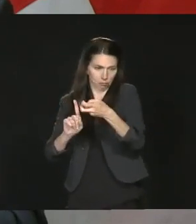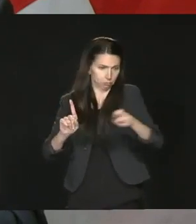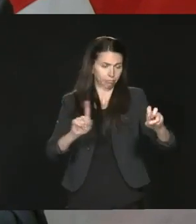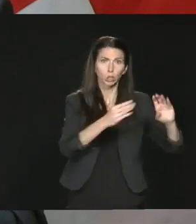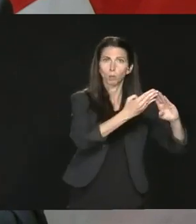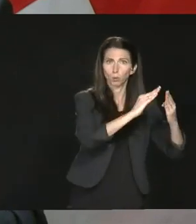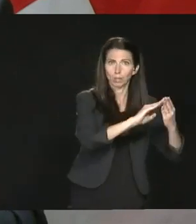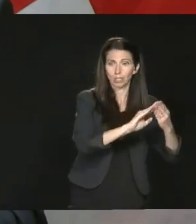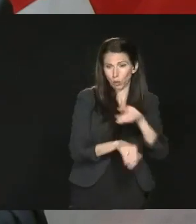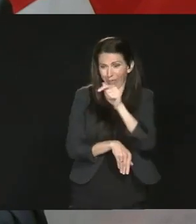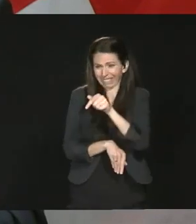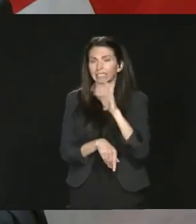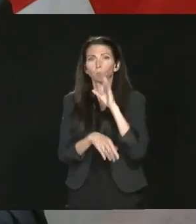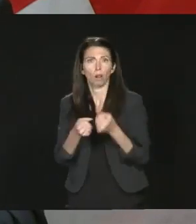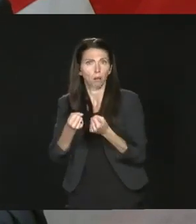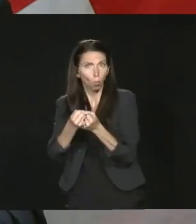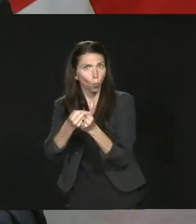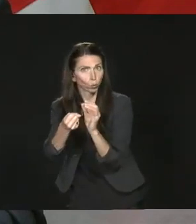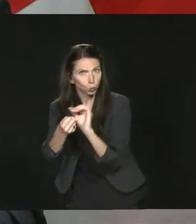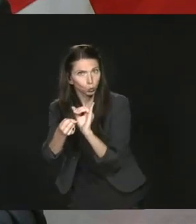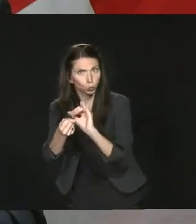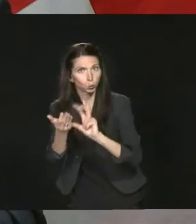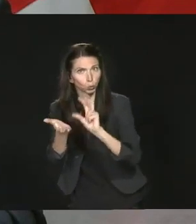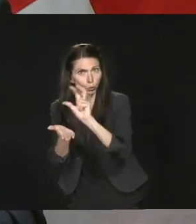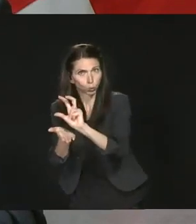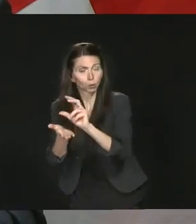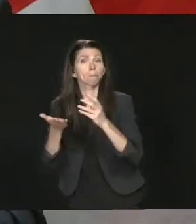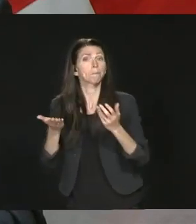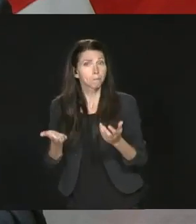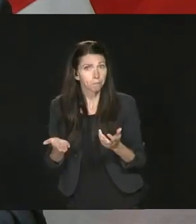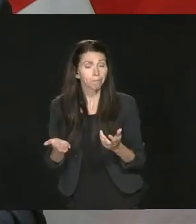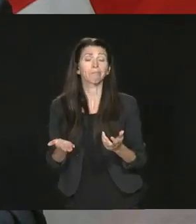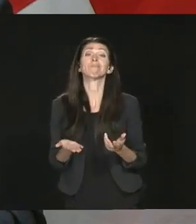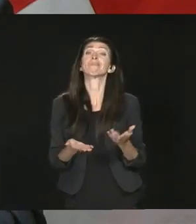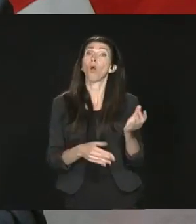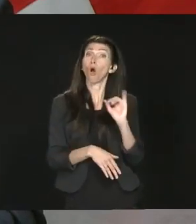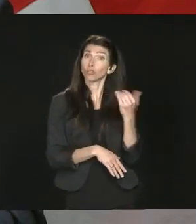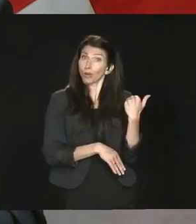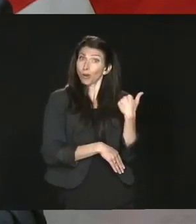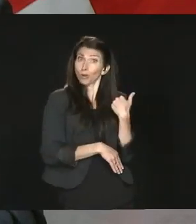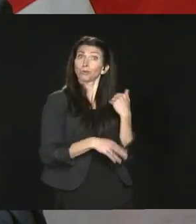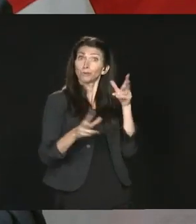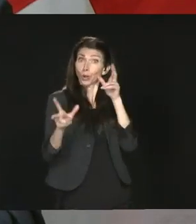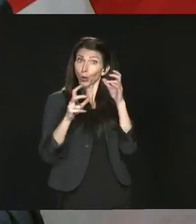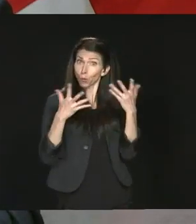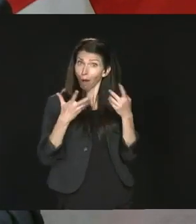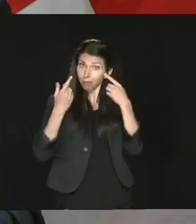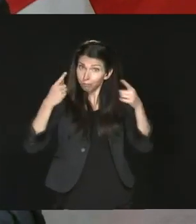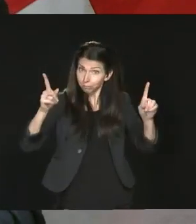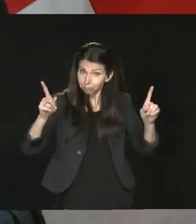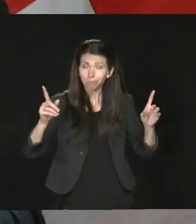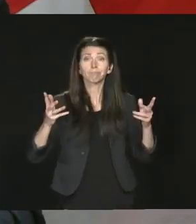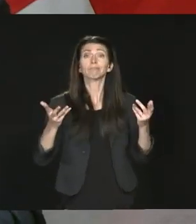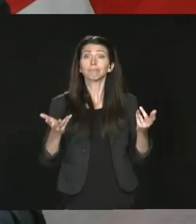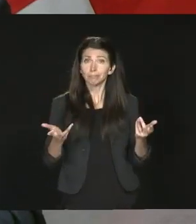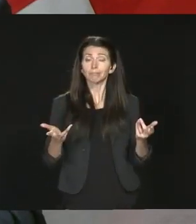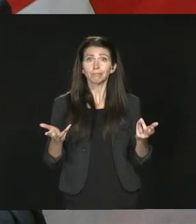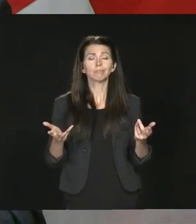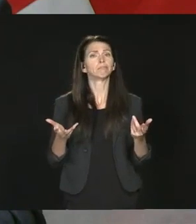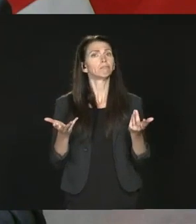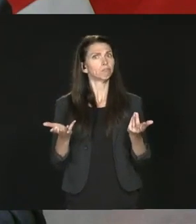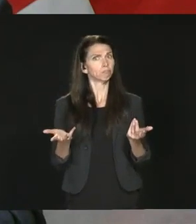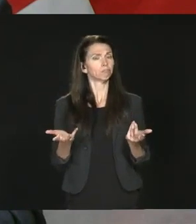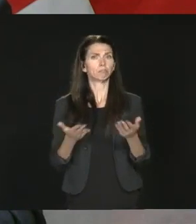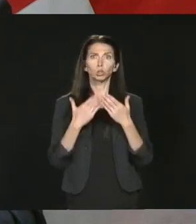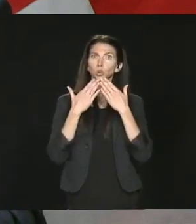entendu, des bons résultats, de bonnes nouvelles pour l'approvisionnement à la fois intérieur et international, toujours en collaboration et